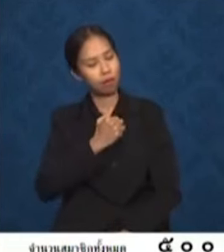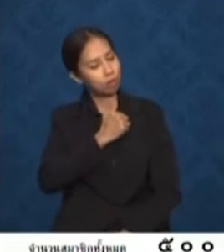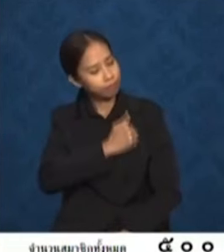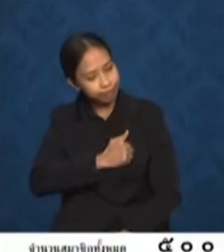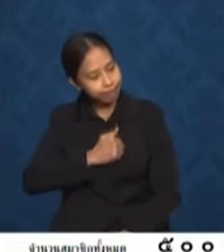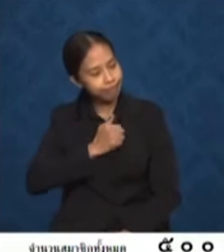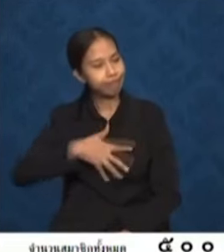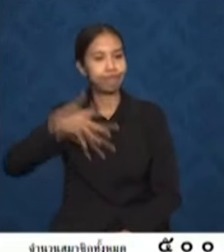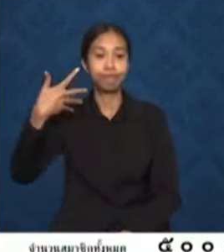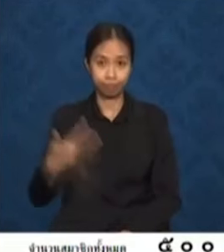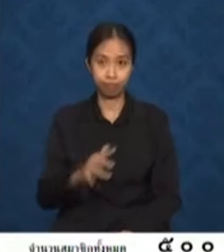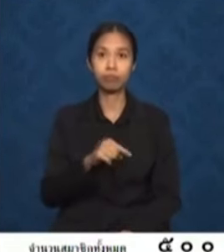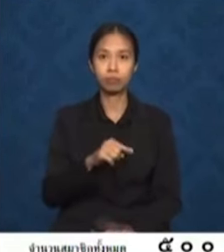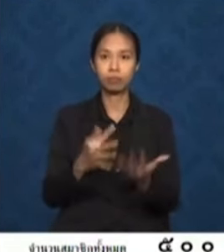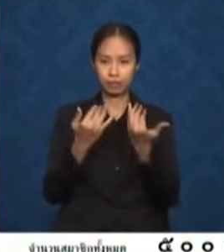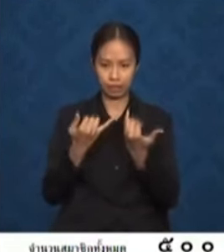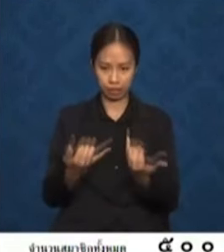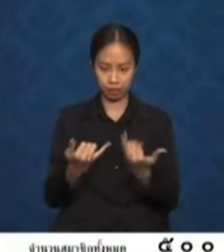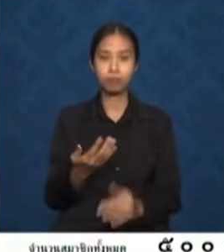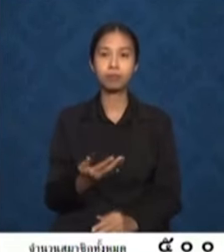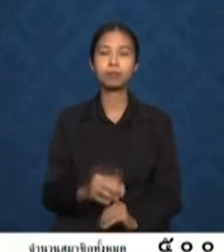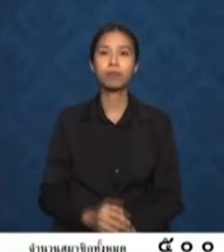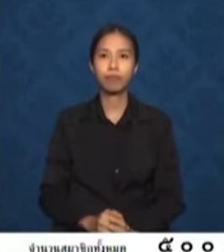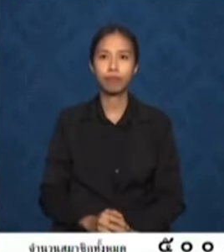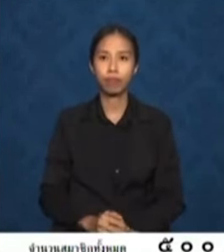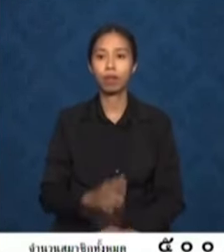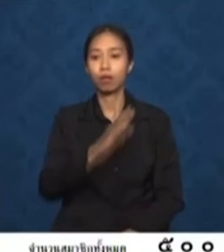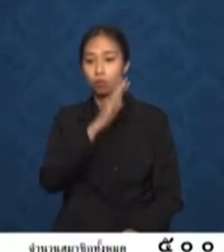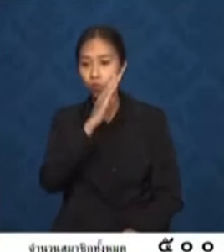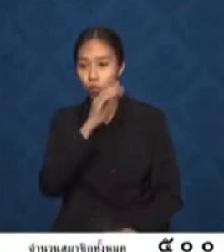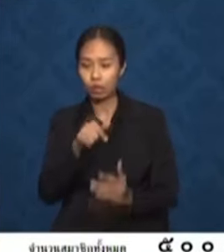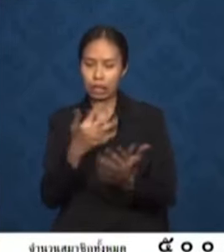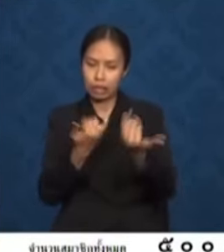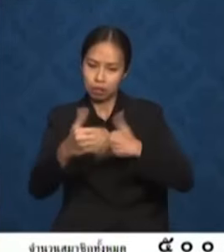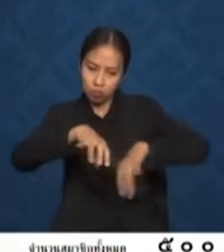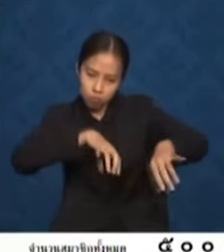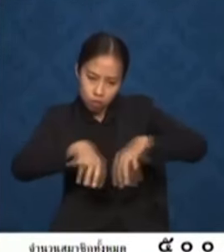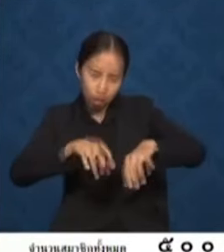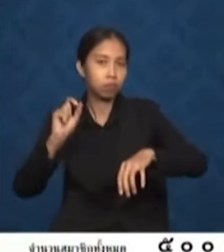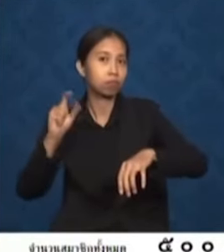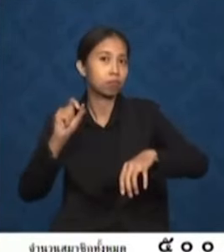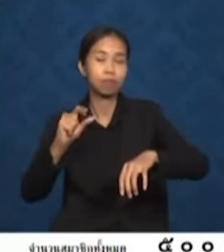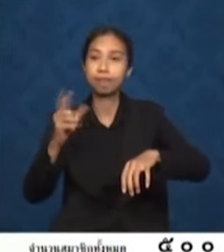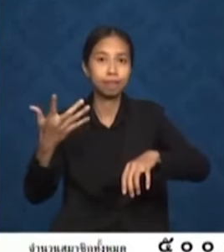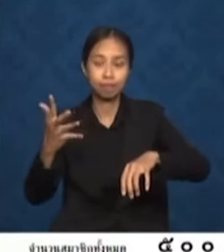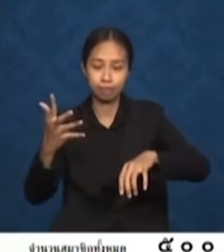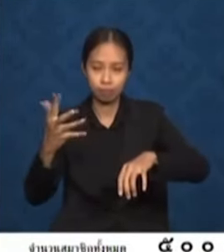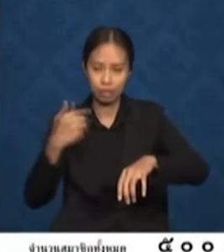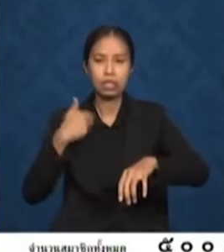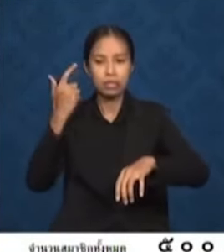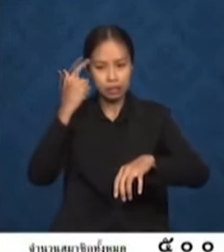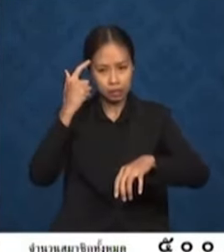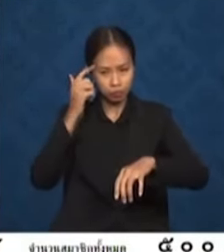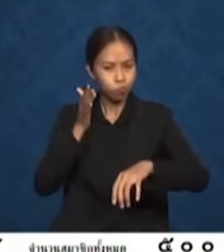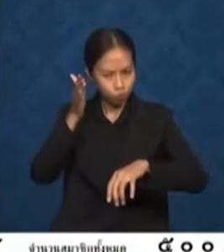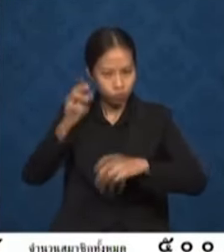และผมเหนว่ากรณีนี้ หากไม่มีการบลายหารจัดการอย่างเรงดวรจะทำให้สาร antire